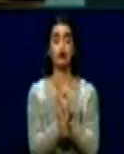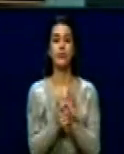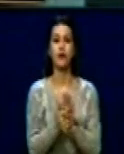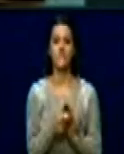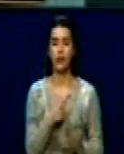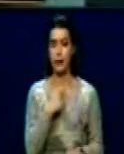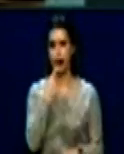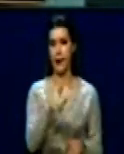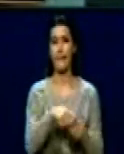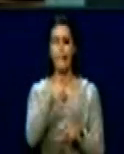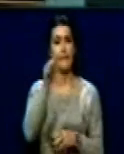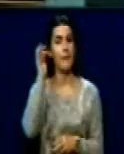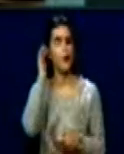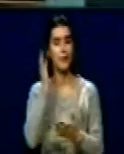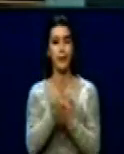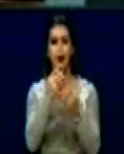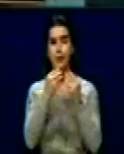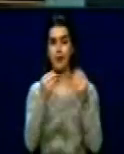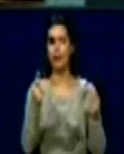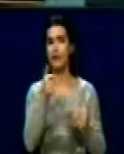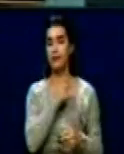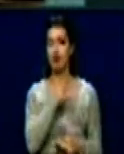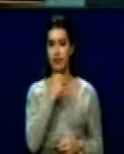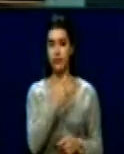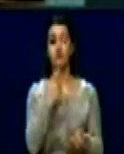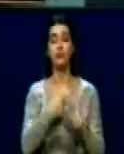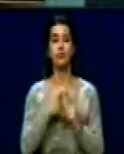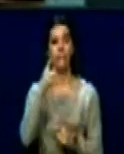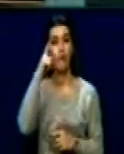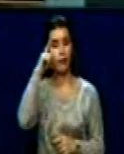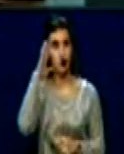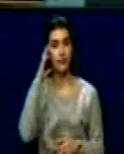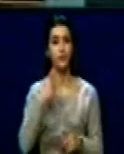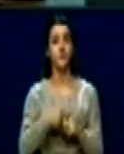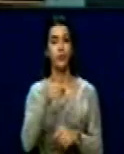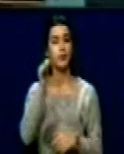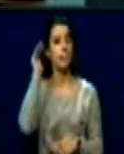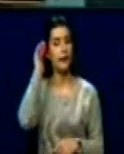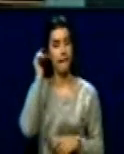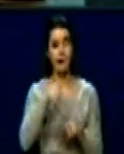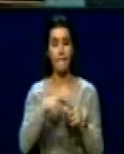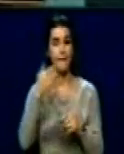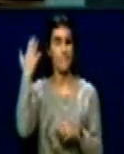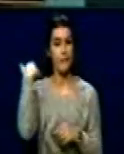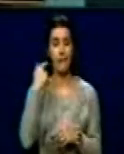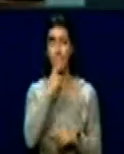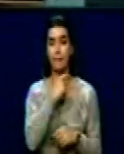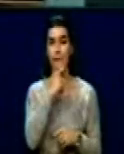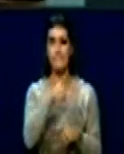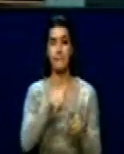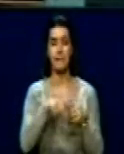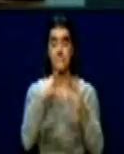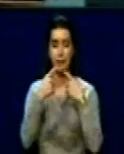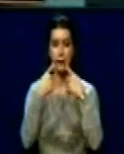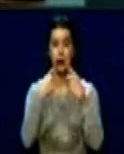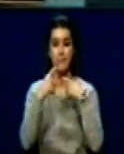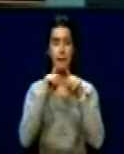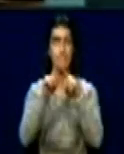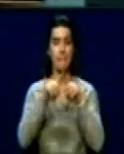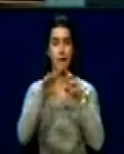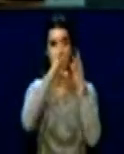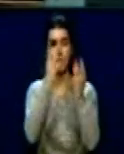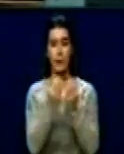edhe ministrin e financave, po edhe kryeministrin dhe ministrin më herët të financave, kur i kemi diskutuar buxhetet e qeverisë